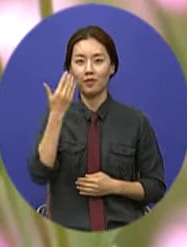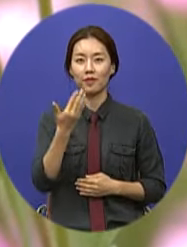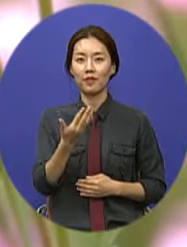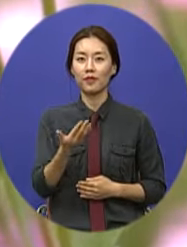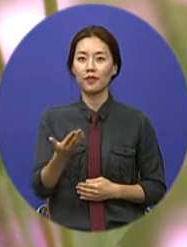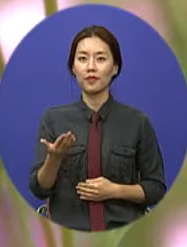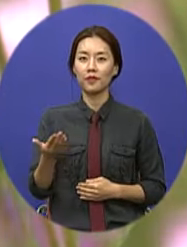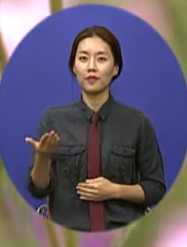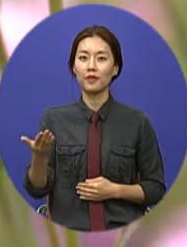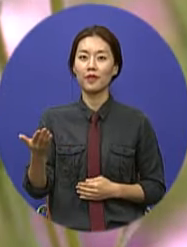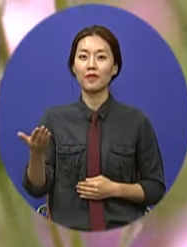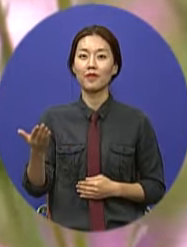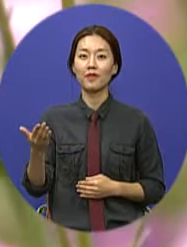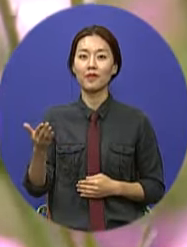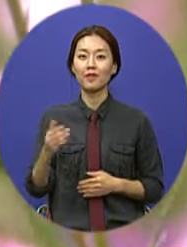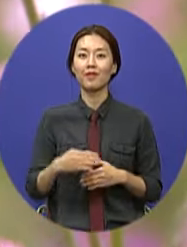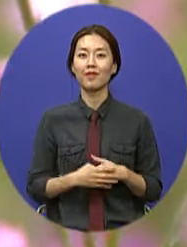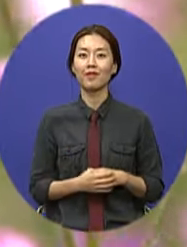아시려나